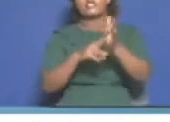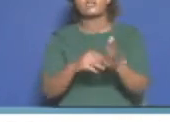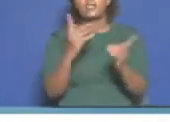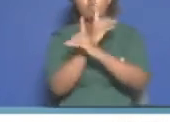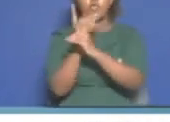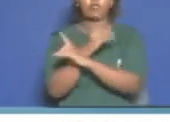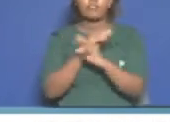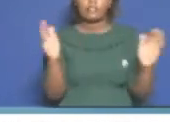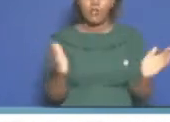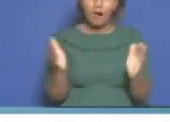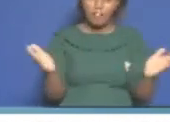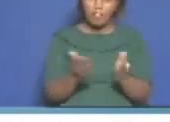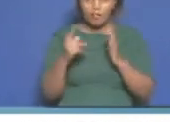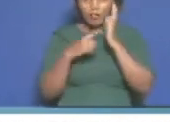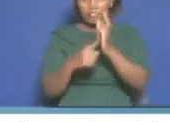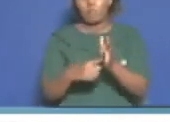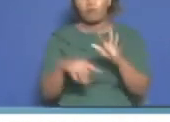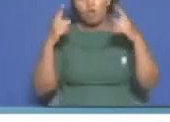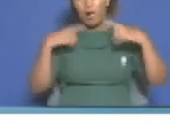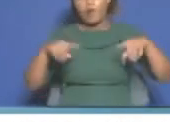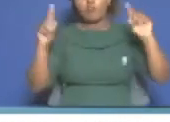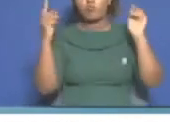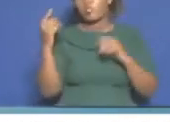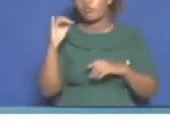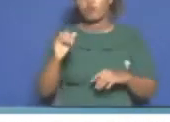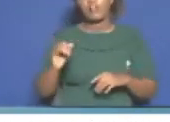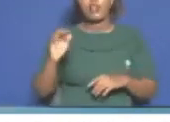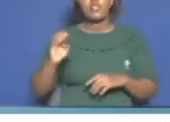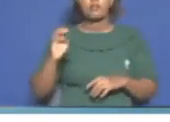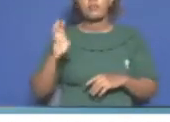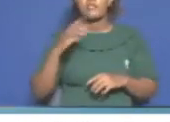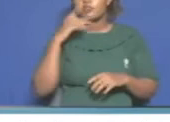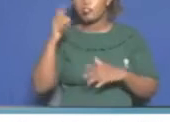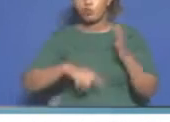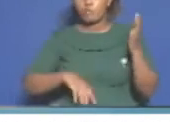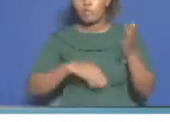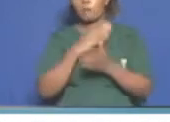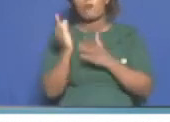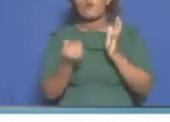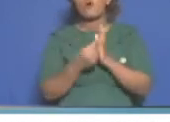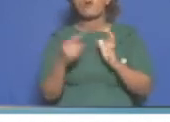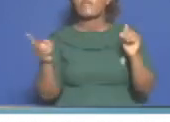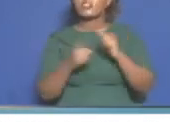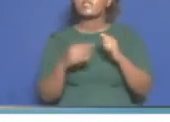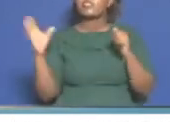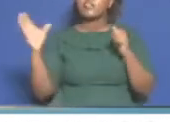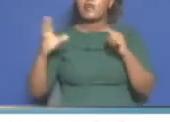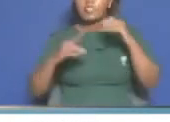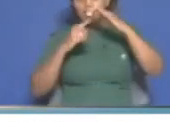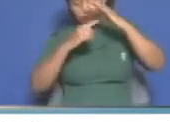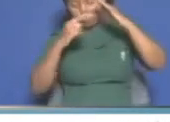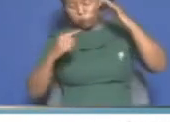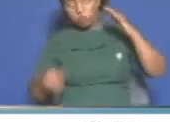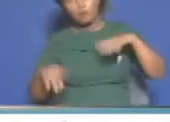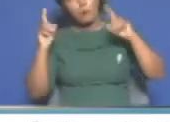mbalimbali, hususan tangazo la IBC hapo jana ya kwamba wawaniaji wote ni sharti wawe na shahada. Na nifikie hapo